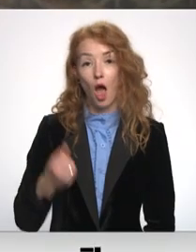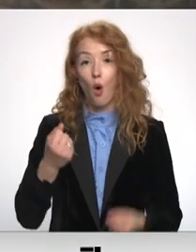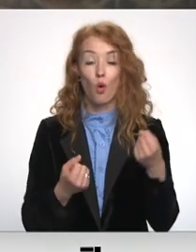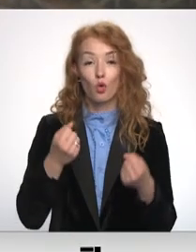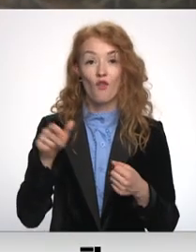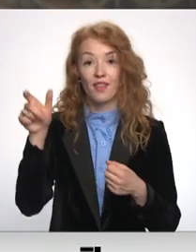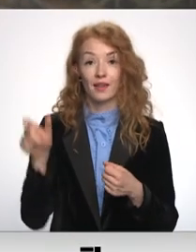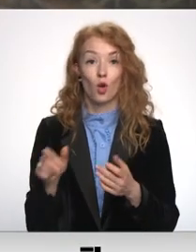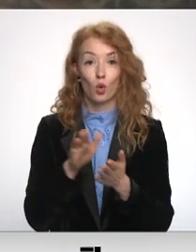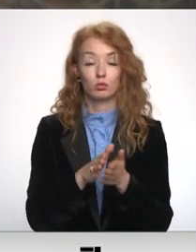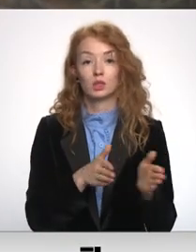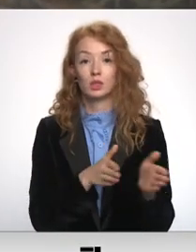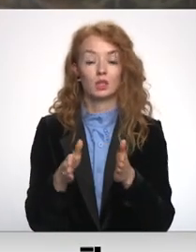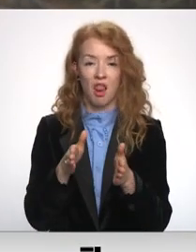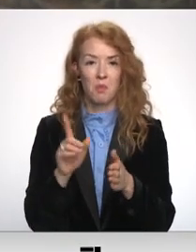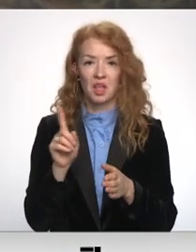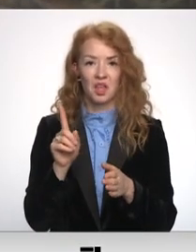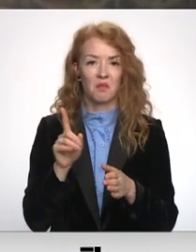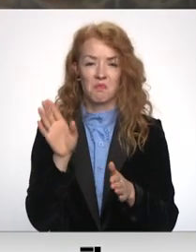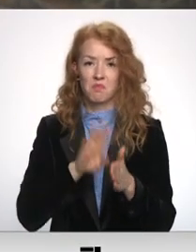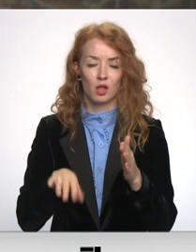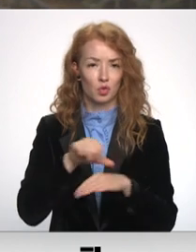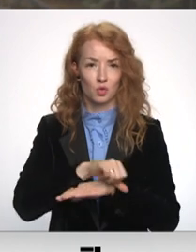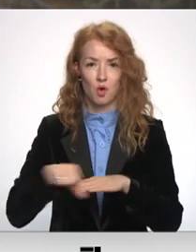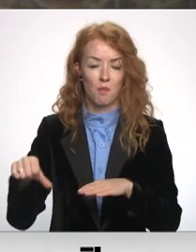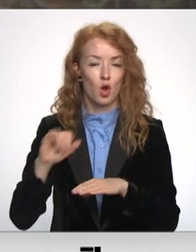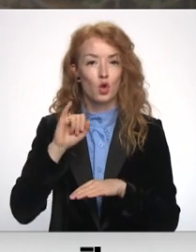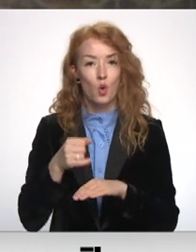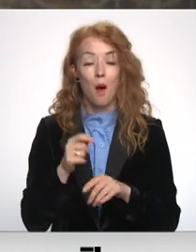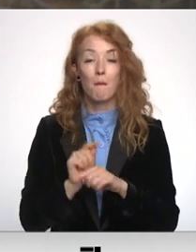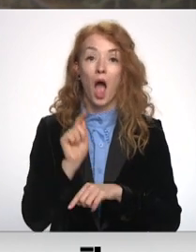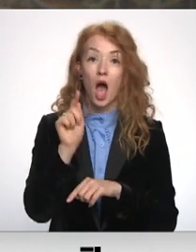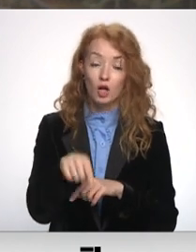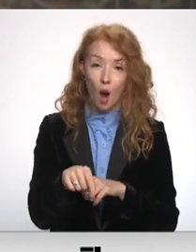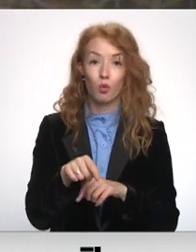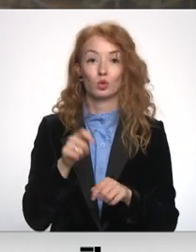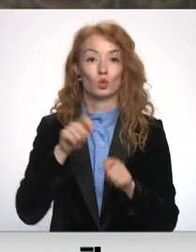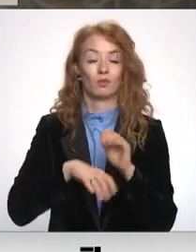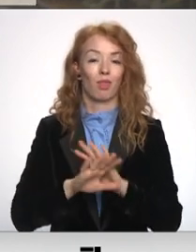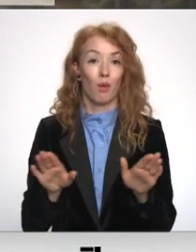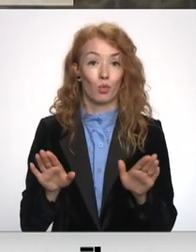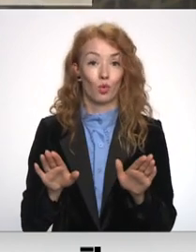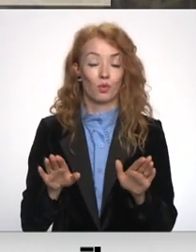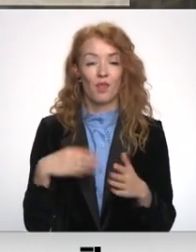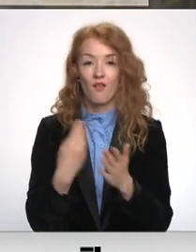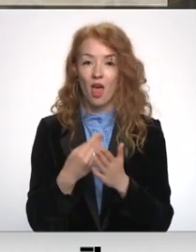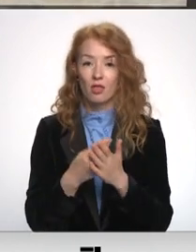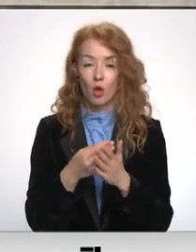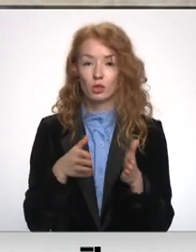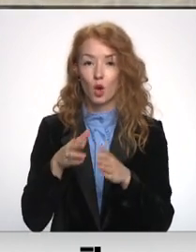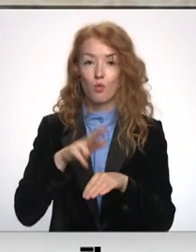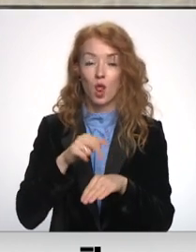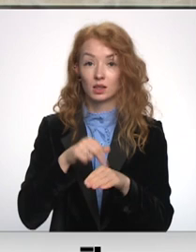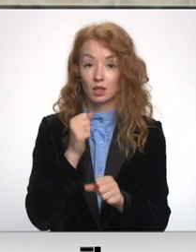Autovadītāji uz ceļiem izjūt visatļautību, jo nav sajūtas, ka par pārkāpumiem kāds sodīs. Vērtējot ceļu policijas darbu,